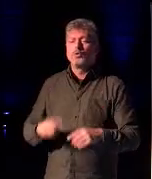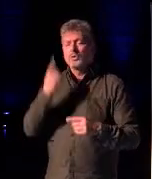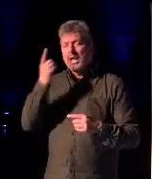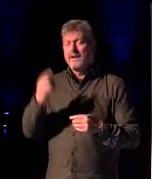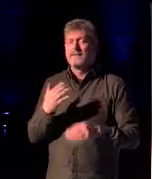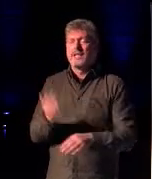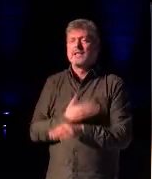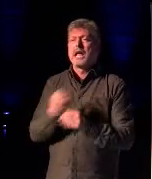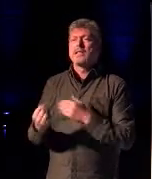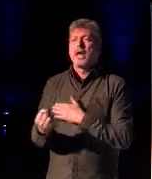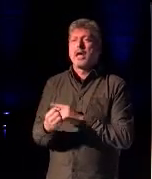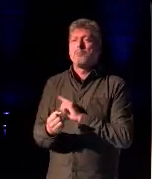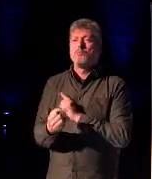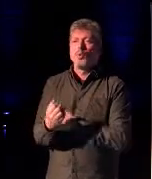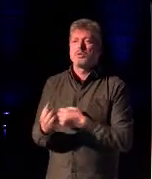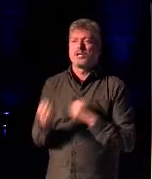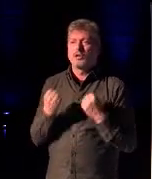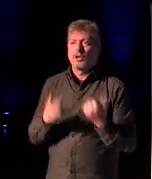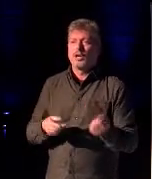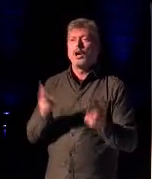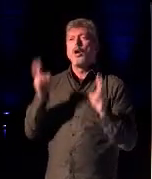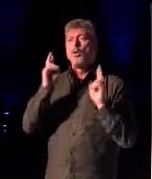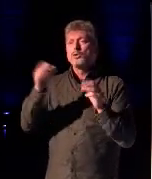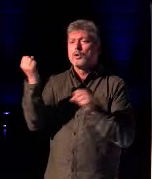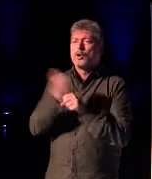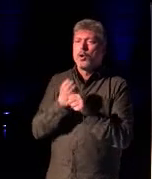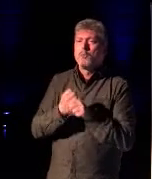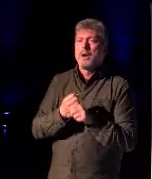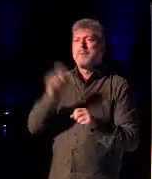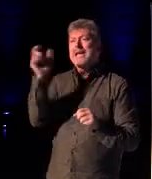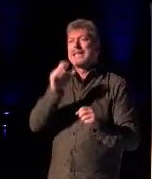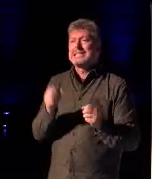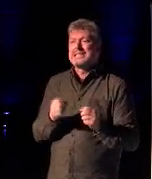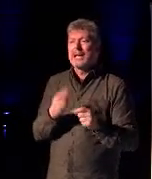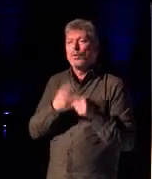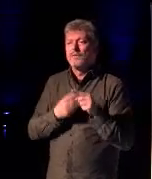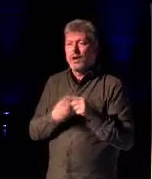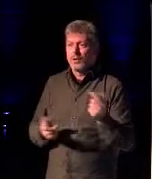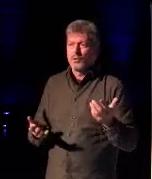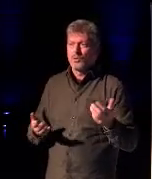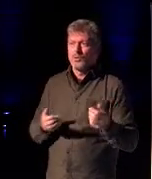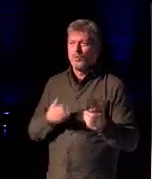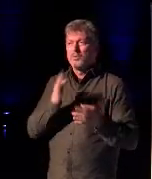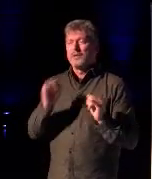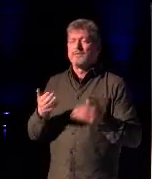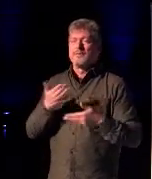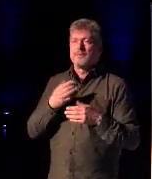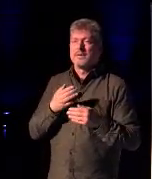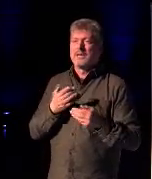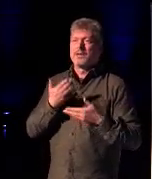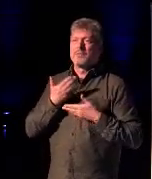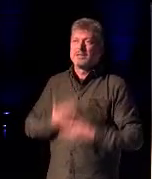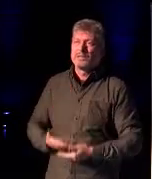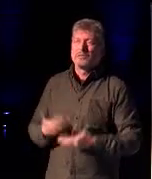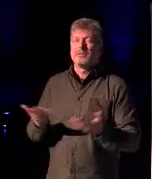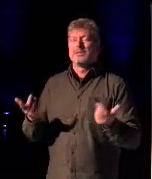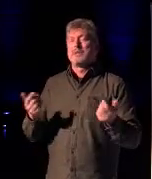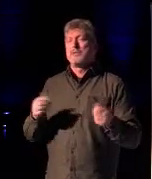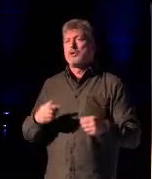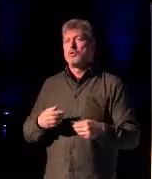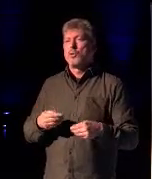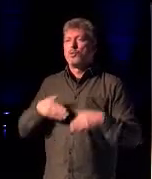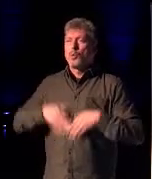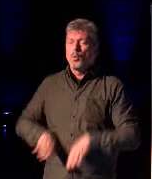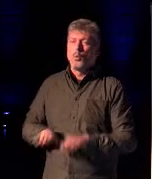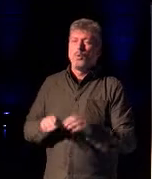muskelstyrke, og det å jobbe med risikofaktorer som bivirkninger, tap av kontakt, depresjon, underernæring og så videre, og fall og